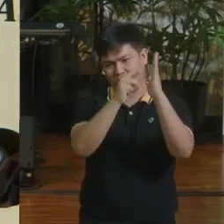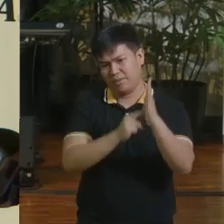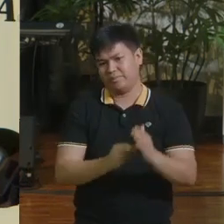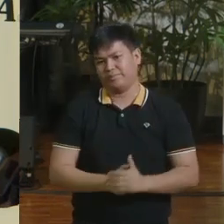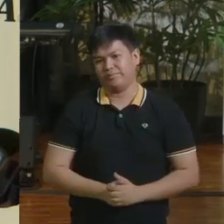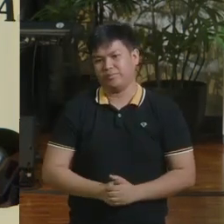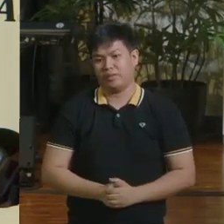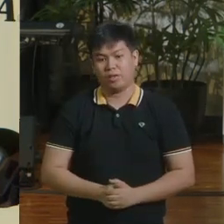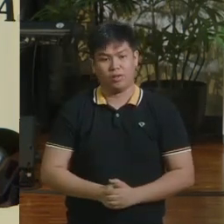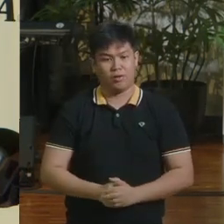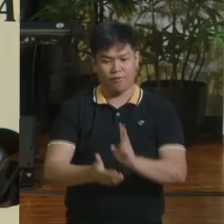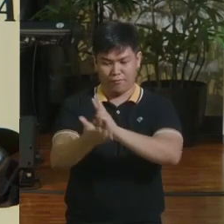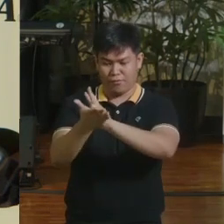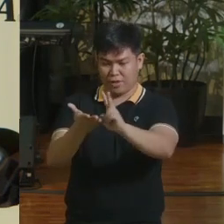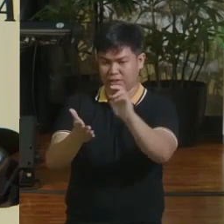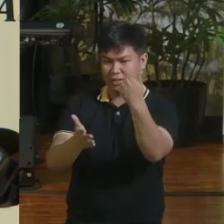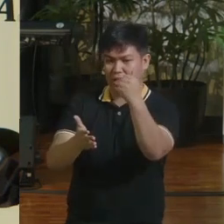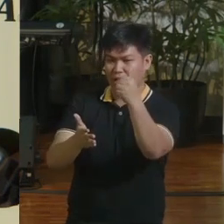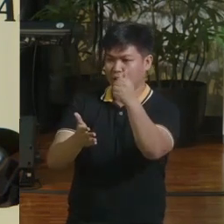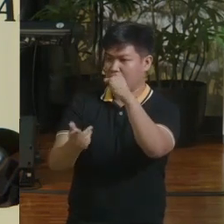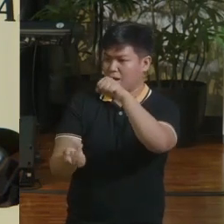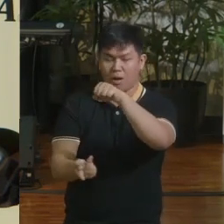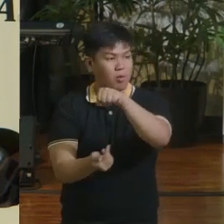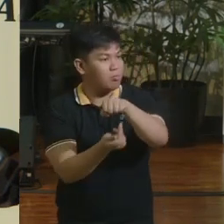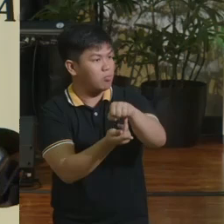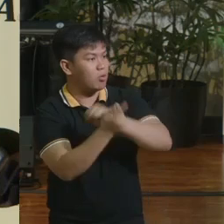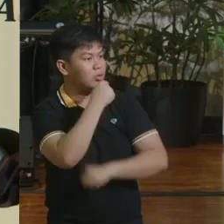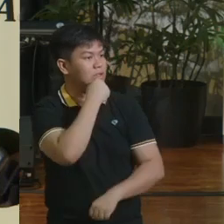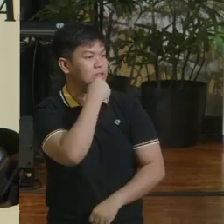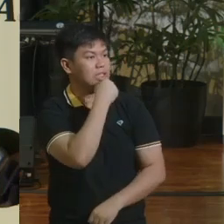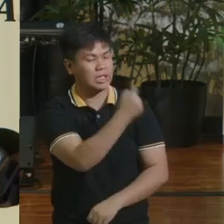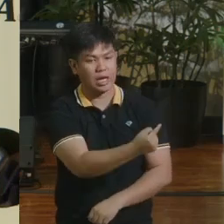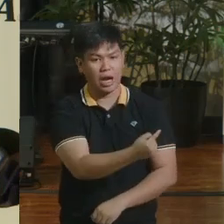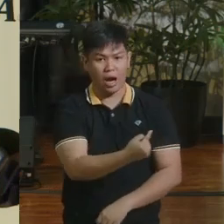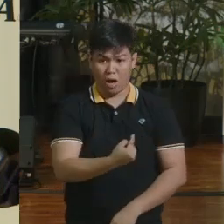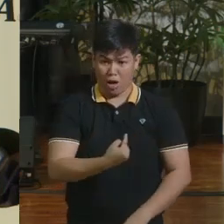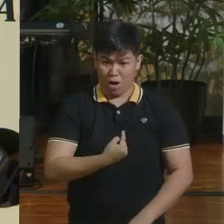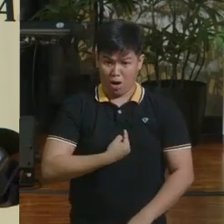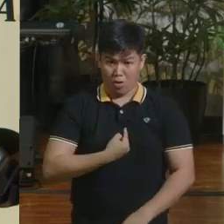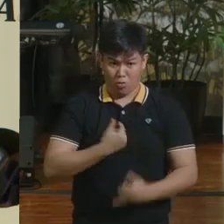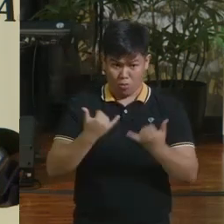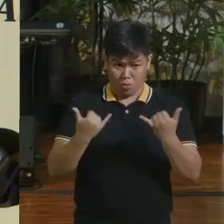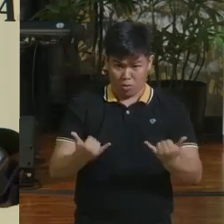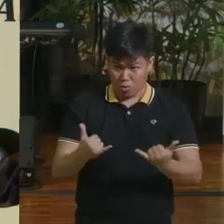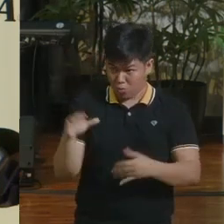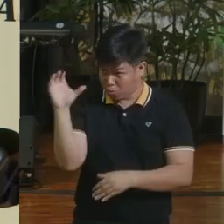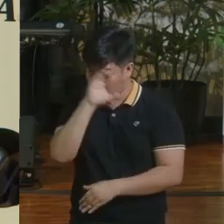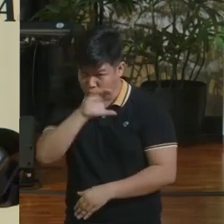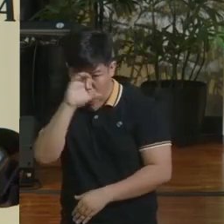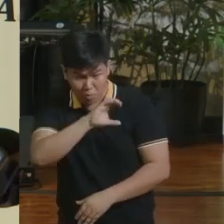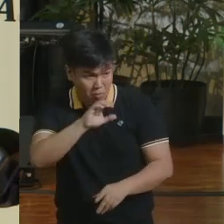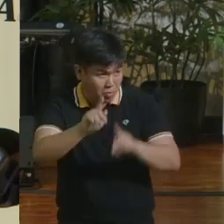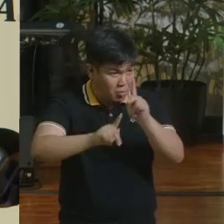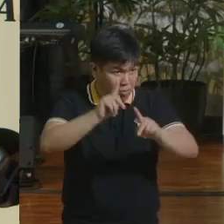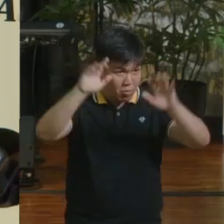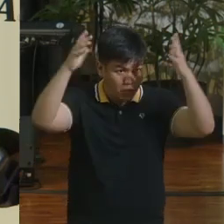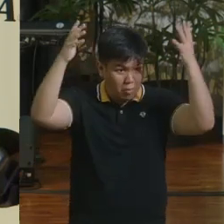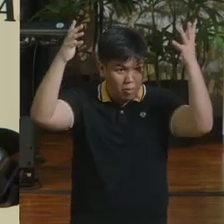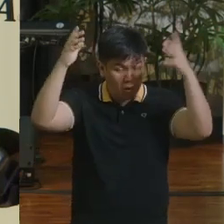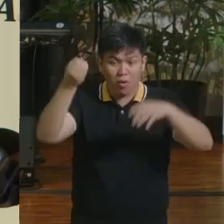Kaya nga doon sa verse 10, naalala nyo, sabi ni Paul, "For am I now seeking the approval of man or of